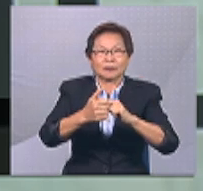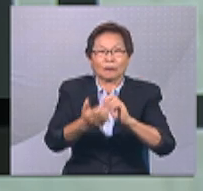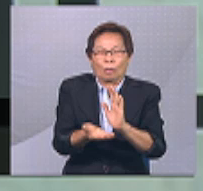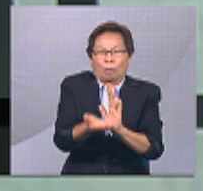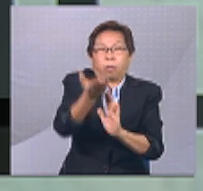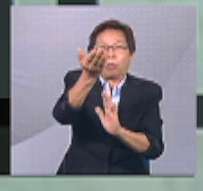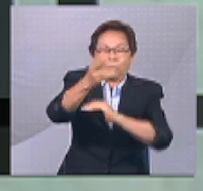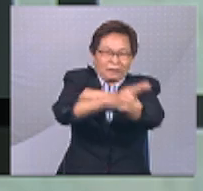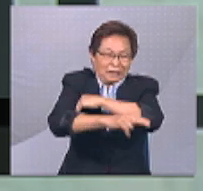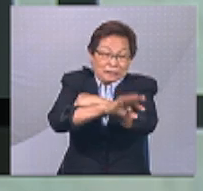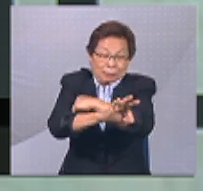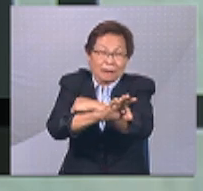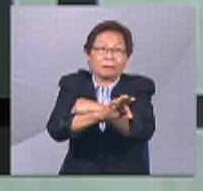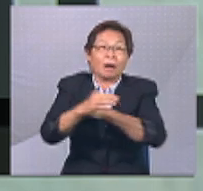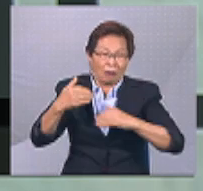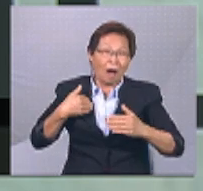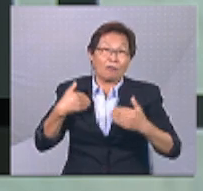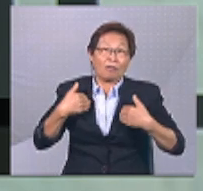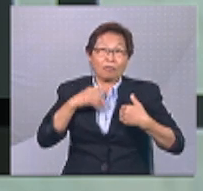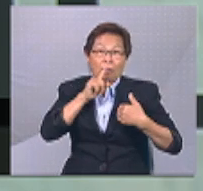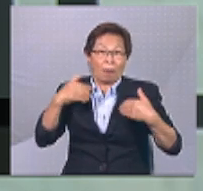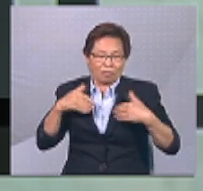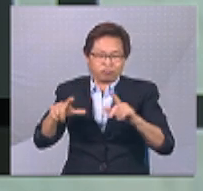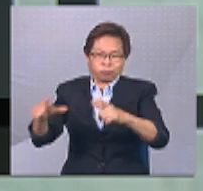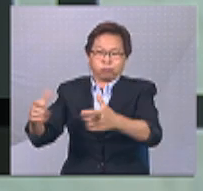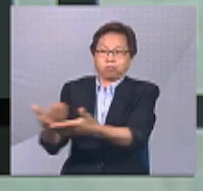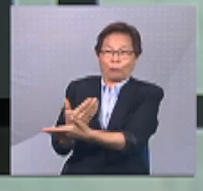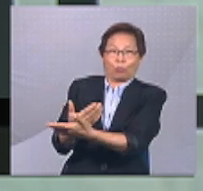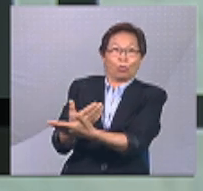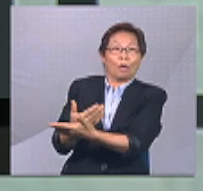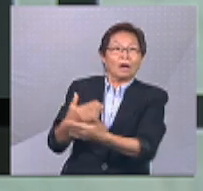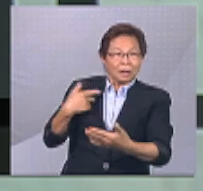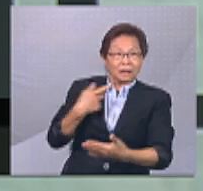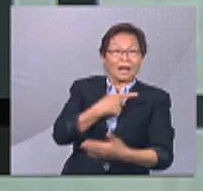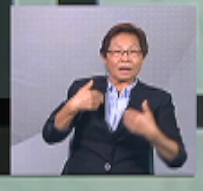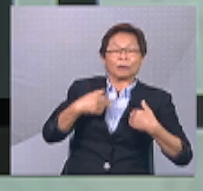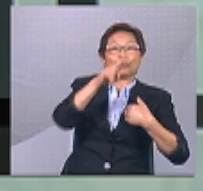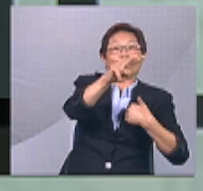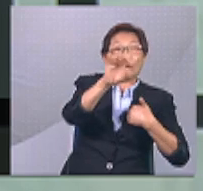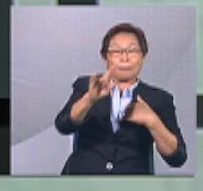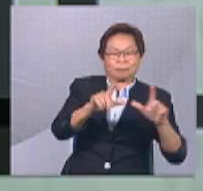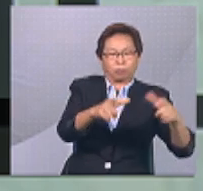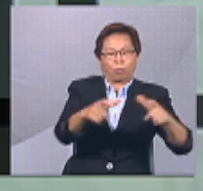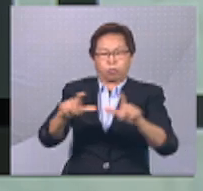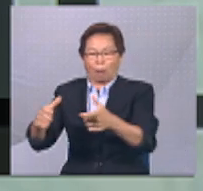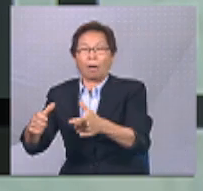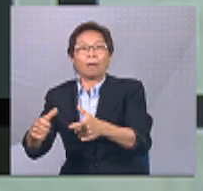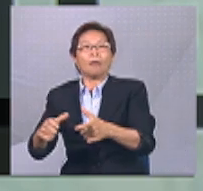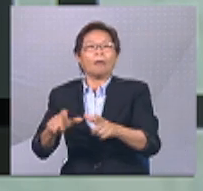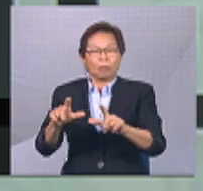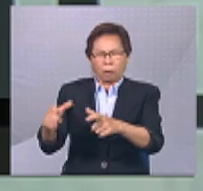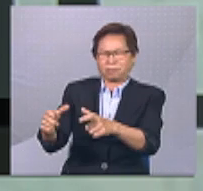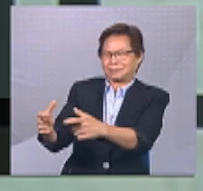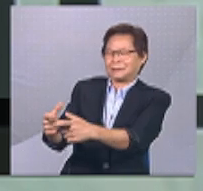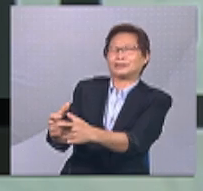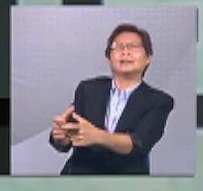Negeri Sembilan, memang kita ada kluster baru, iaitu kita sekarang ni ada 28 kluster. Tapi kluster ni masih kluster yang kecil.